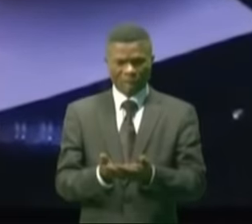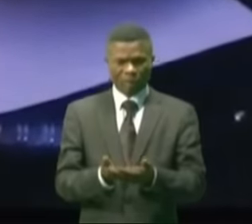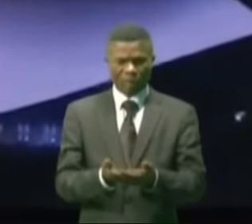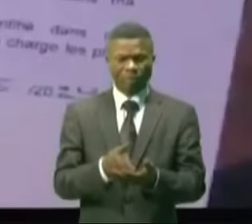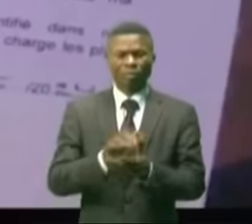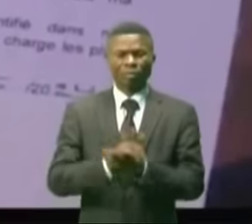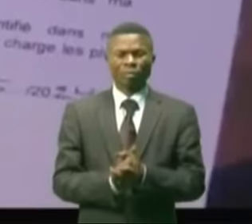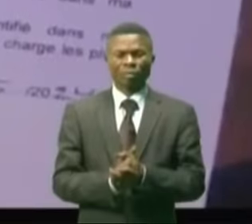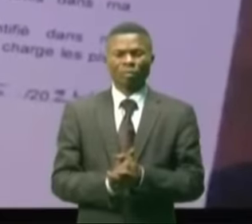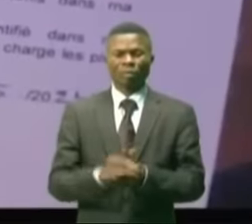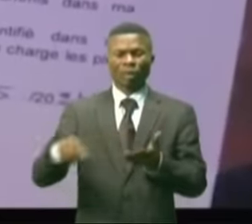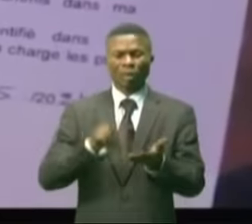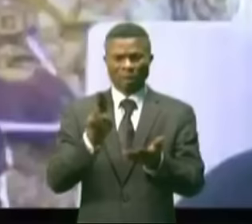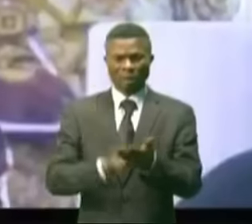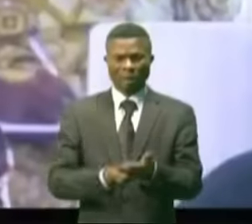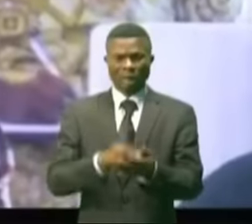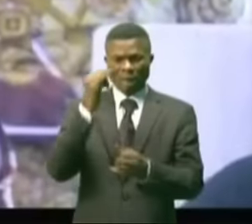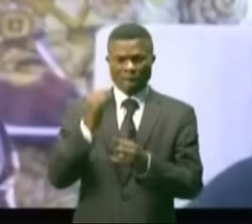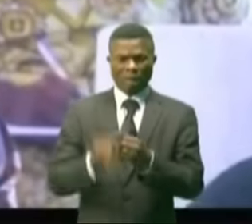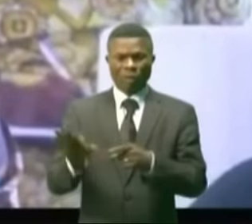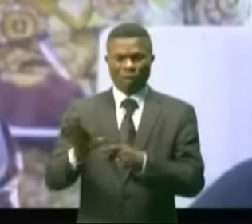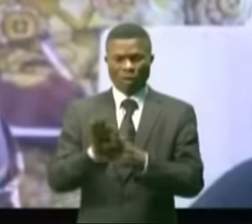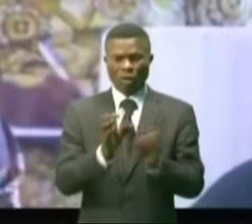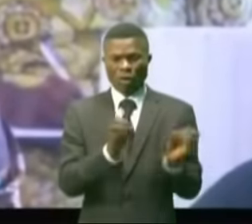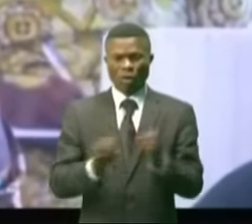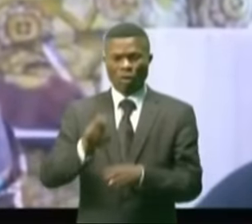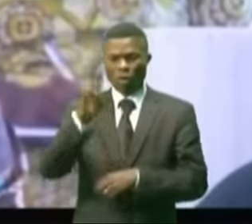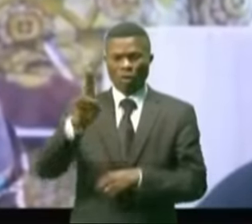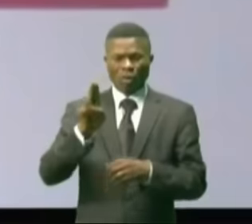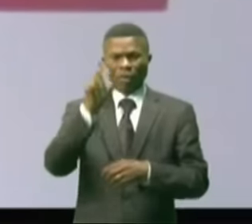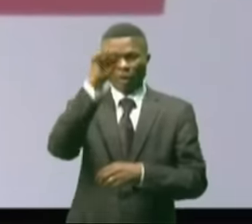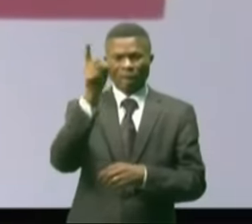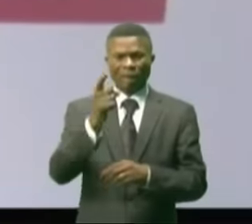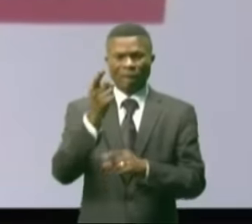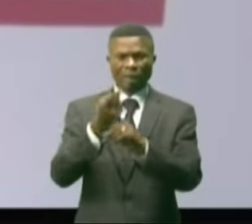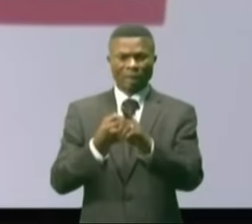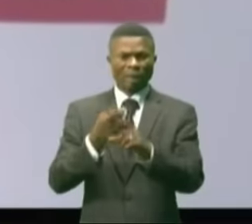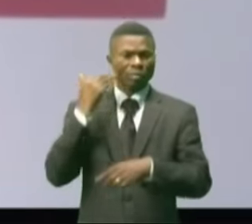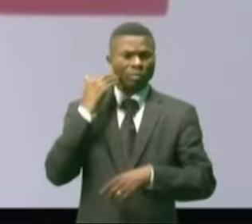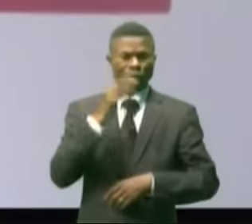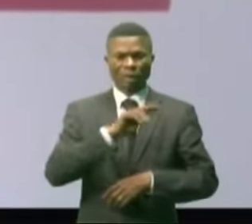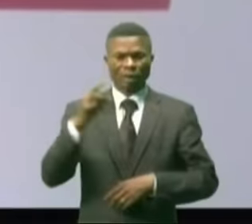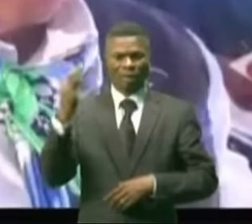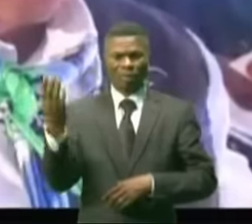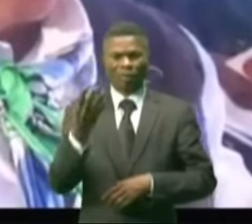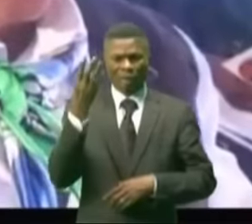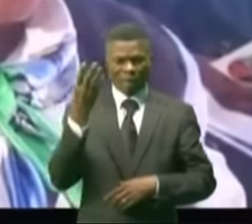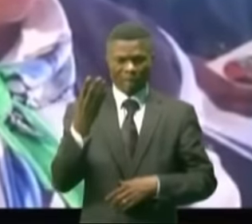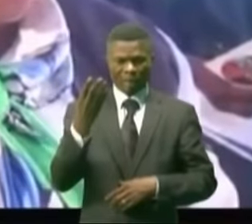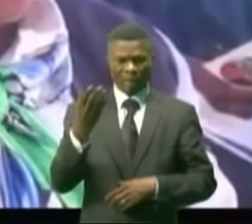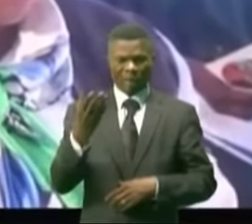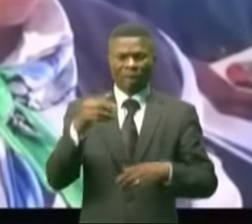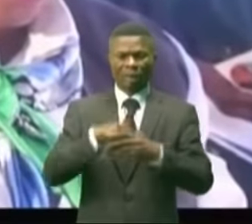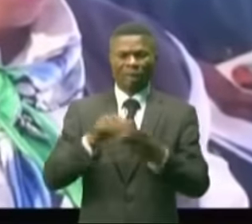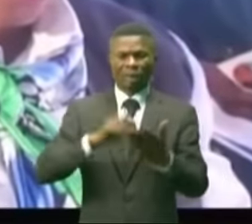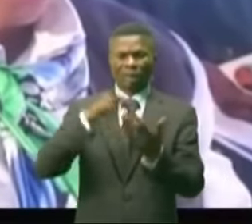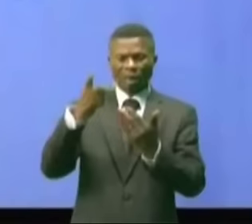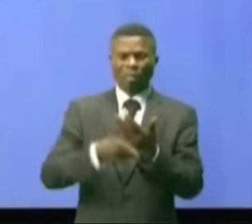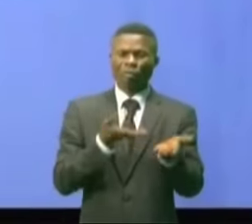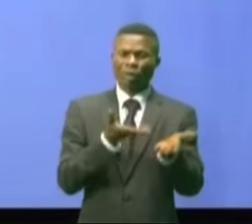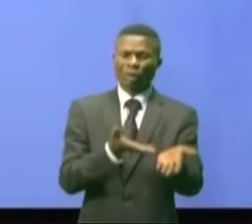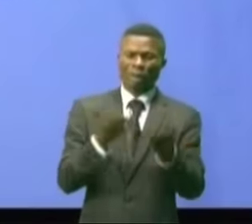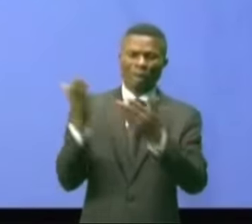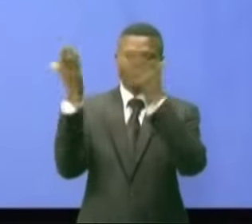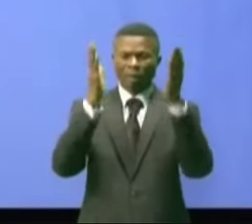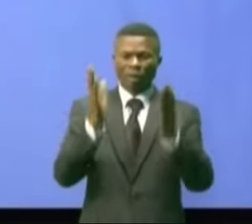acte d'engagement. C'était à l'issue d'un atelier organisé ce vendredi 31 mai 2024 par Ilia Africa dans le cadre du projet de facilitation du